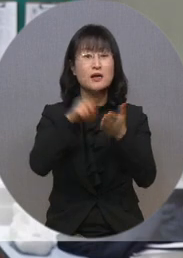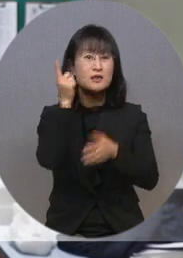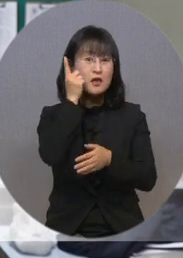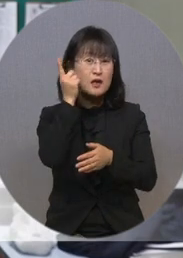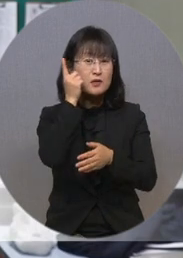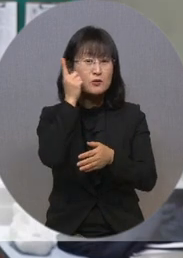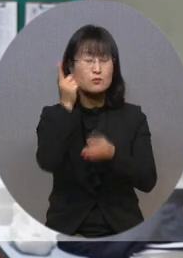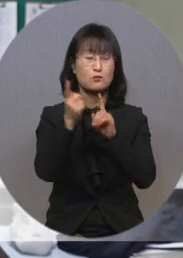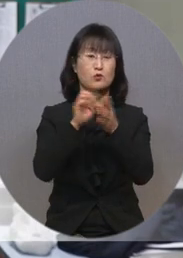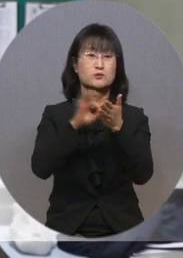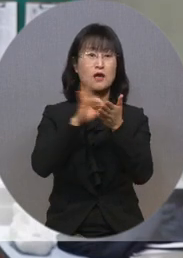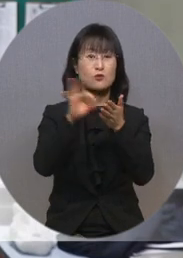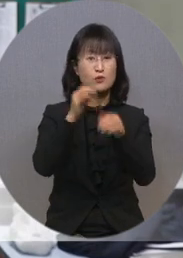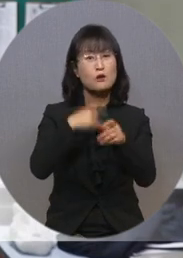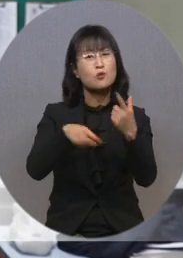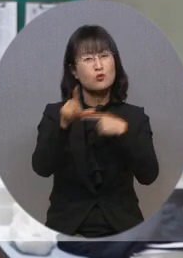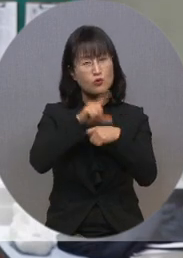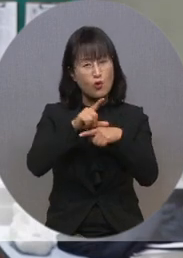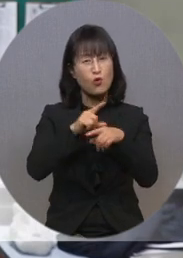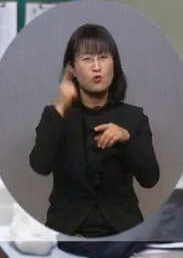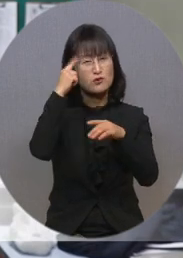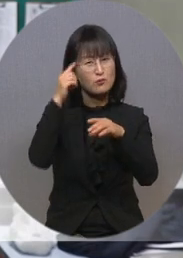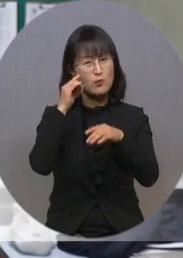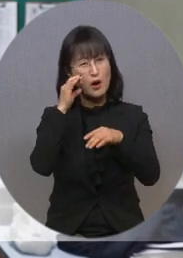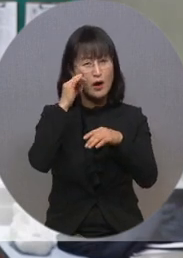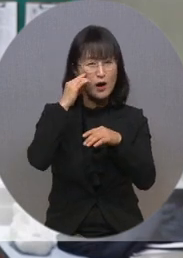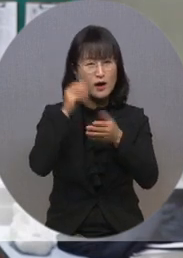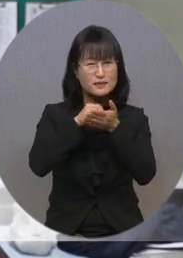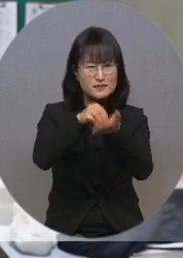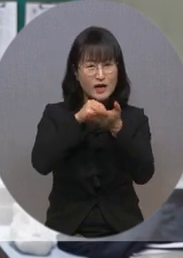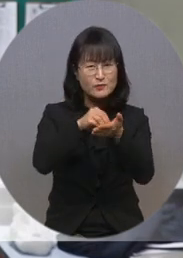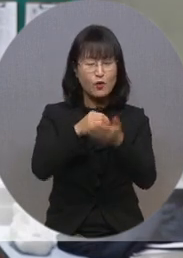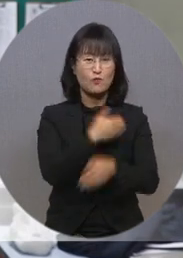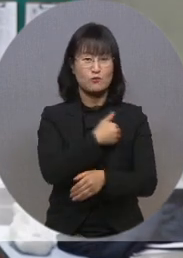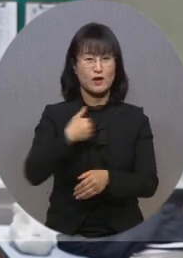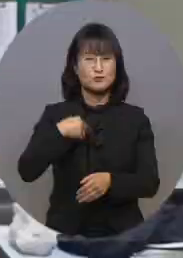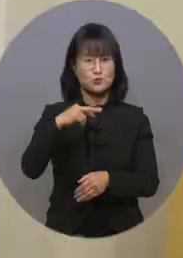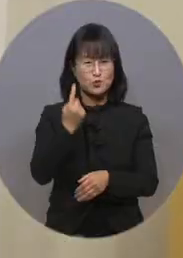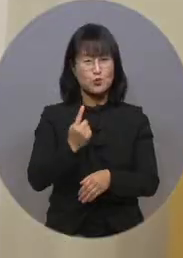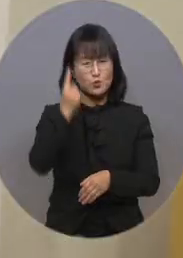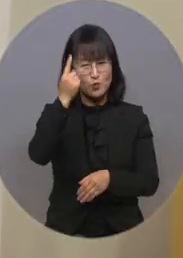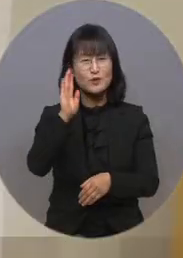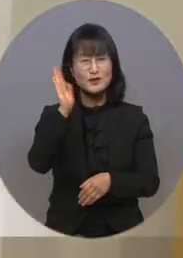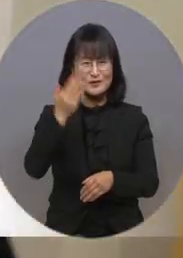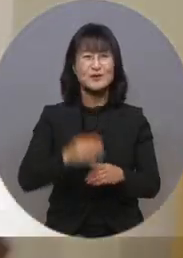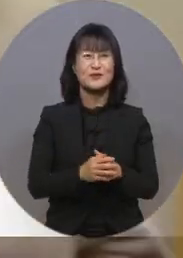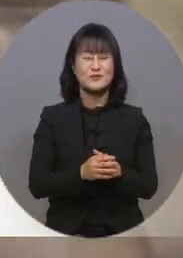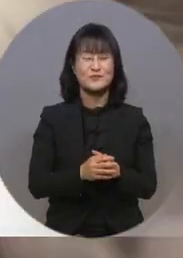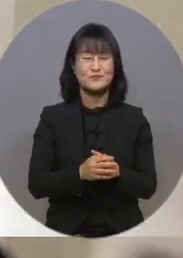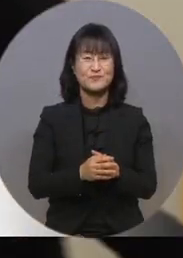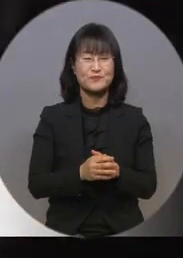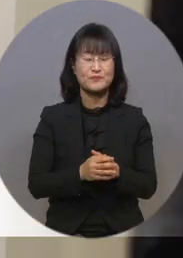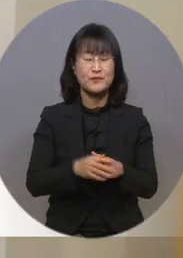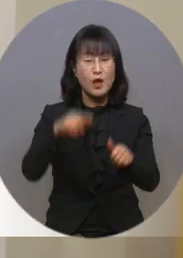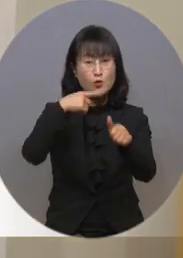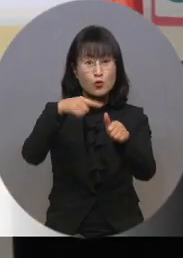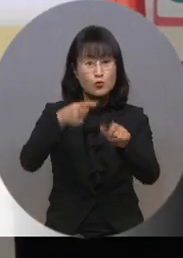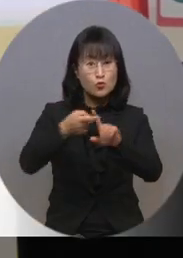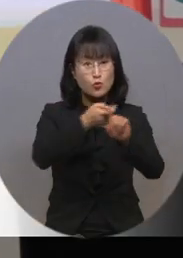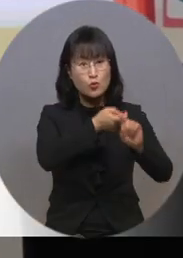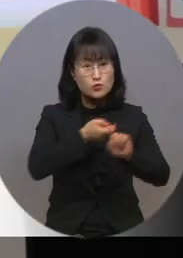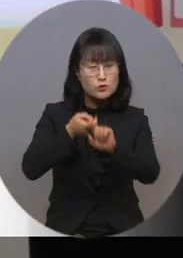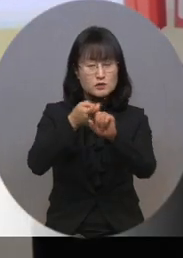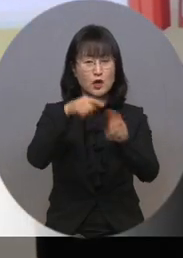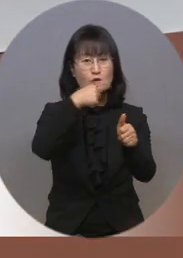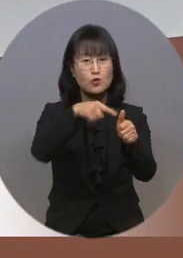잘 하기도 하고 아이들의 참여도도 높아지고 그 수업에 대한 만족도도 높다고 생각을 해요. 고양시 교육 공동체는